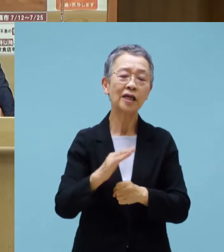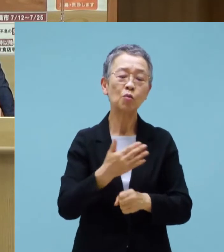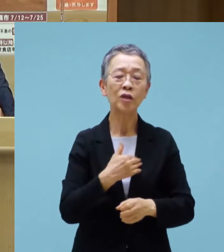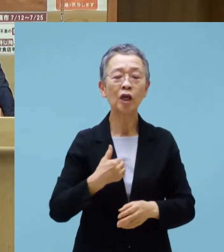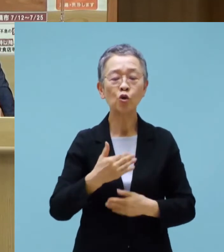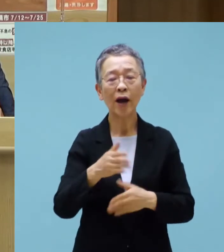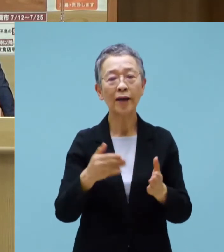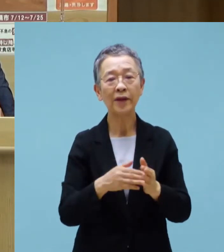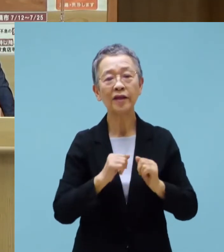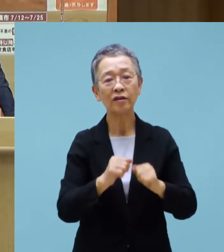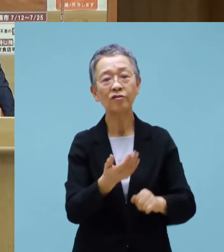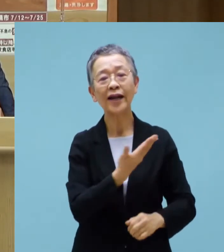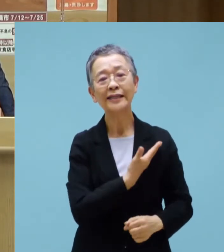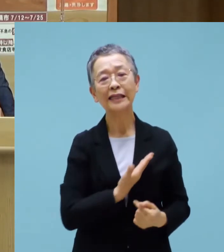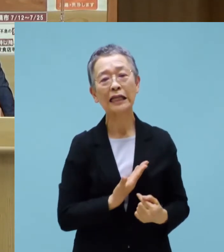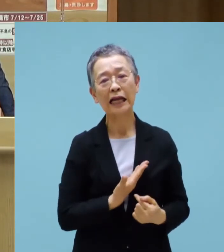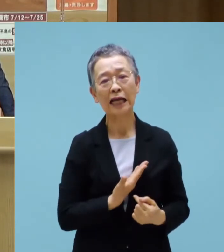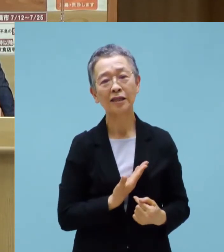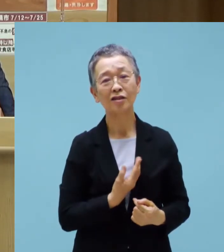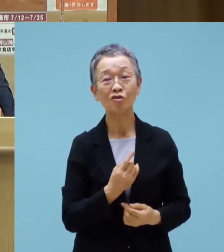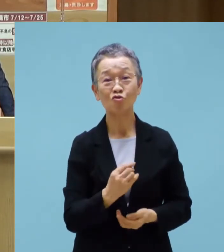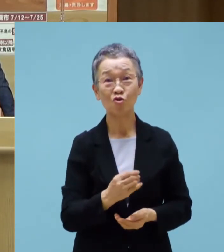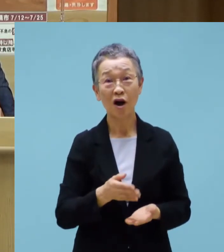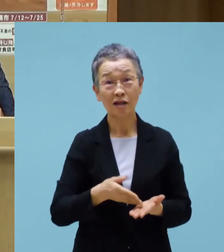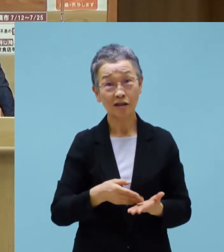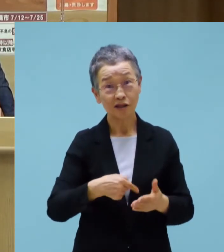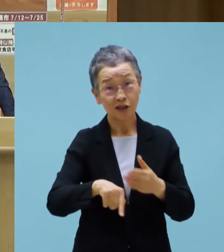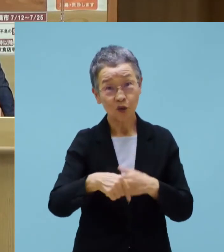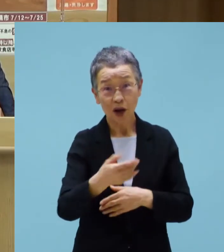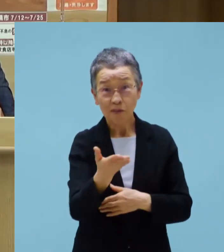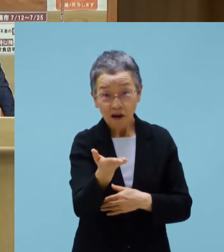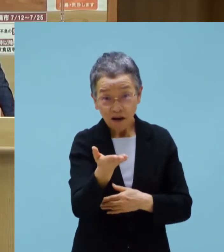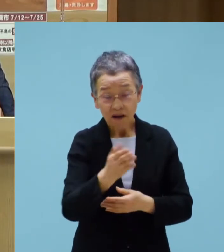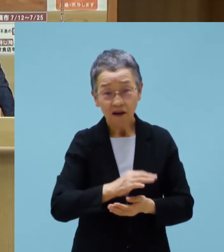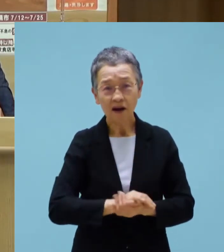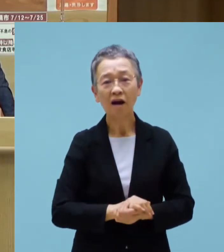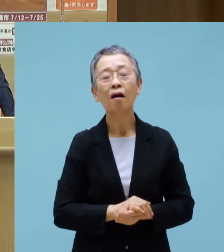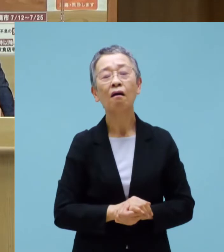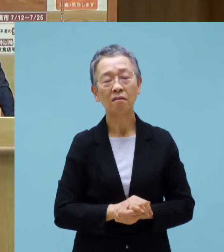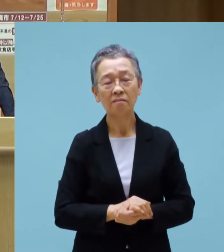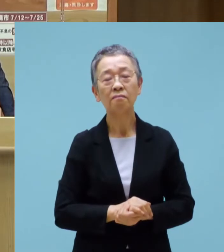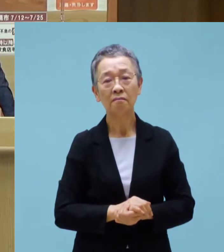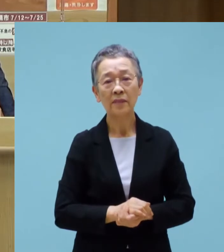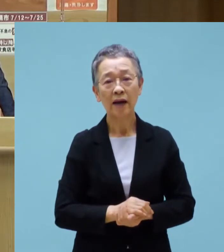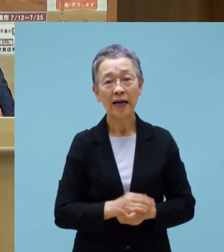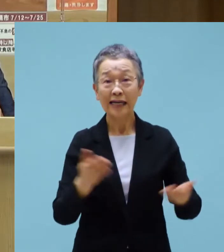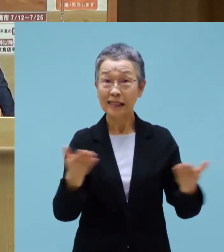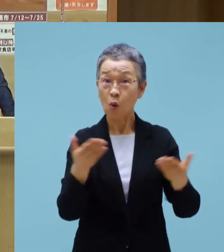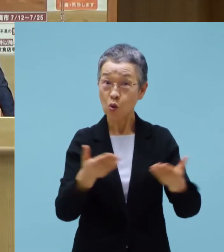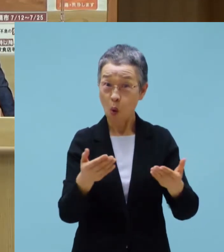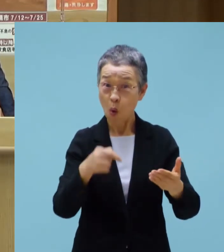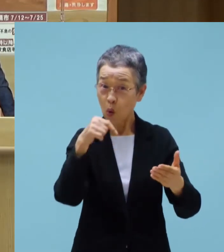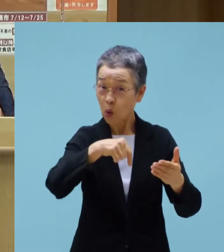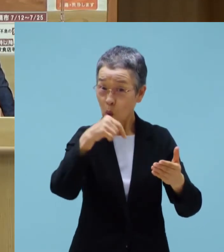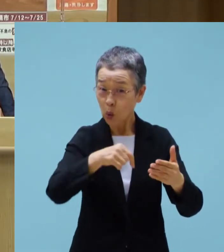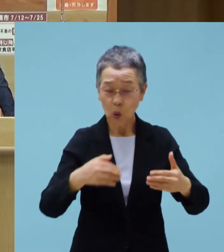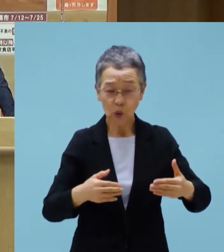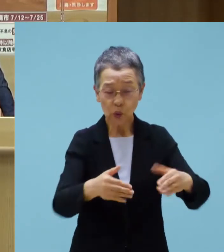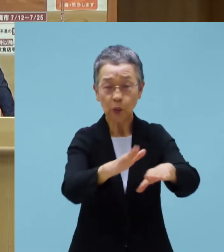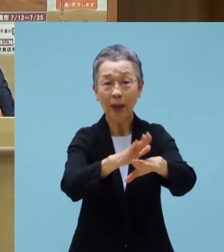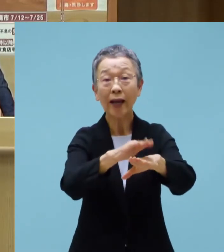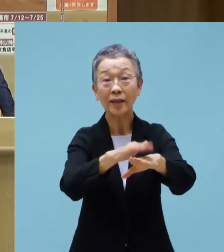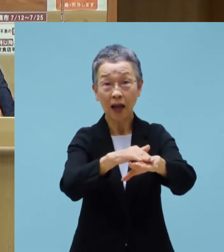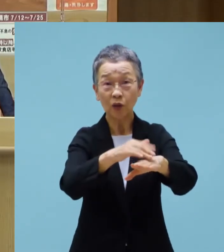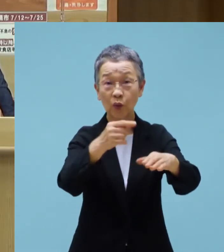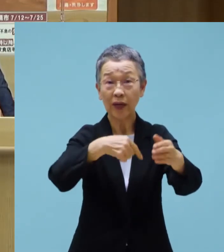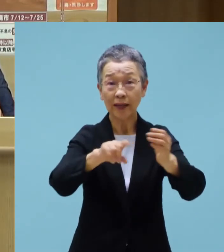方ないという、そういうような話になるんでしょうか。 まあ、仕事の進め方の中でですね、いろんなそういった